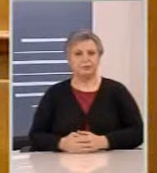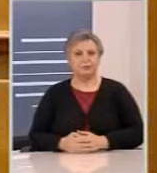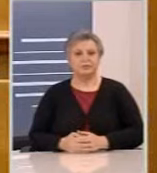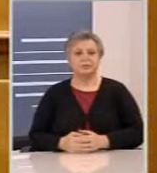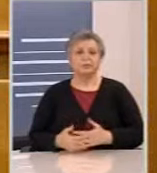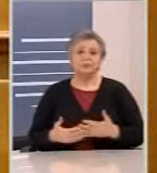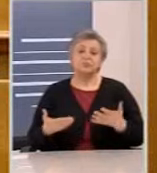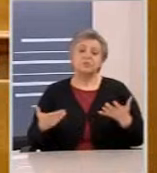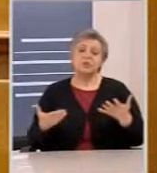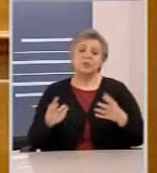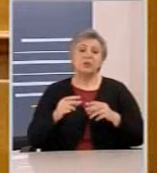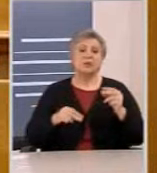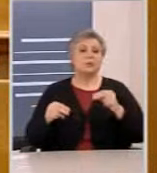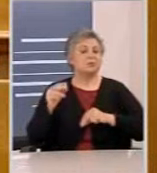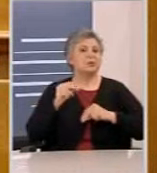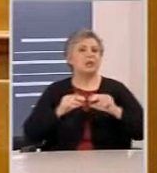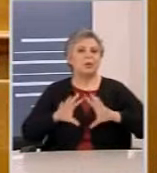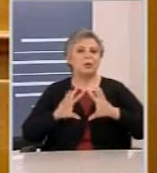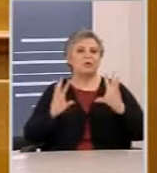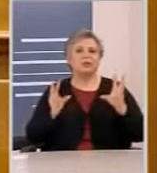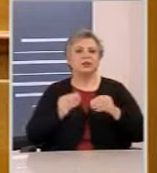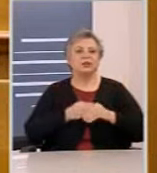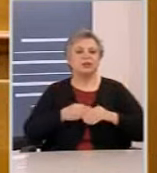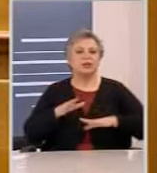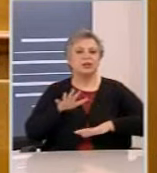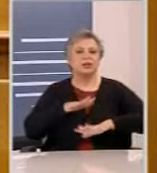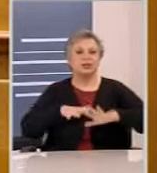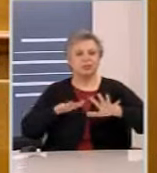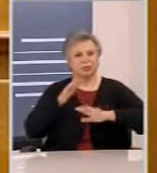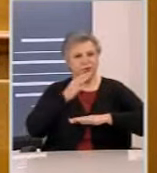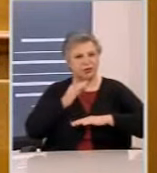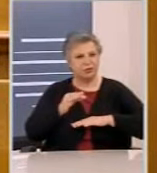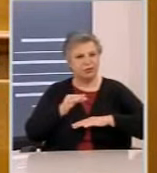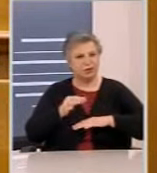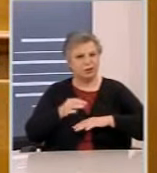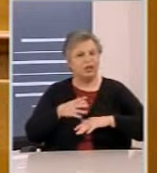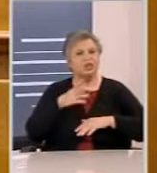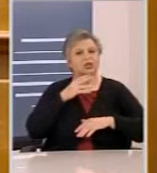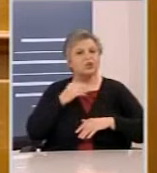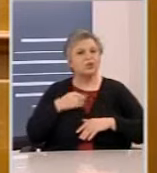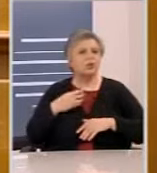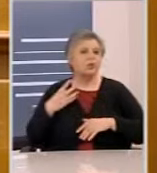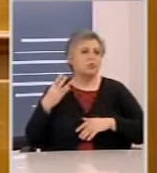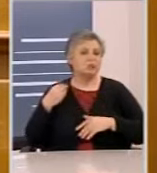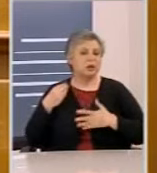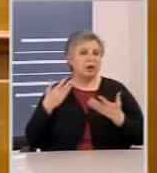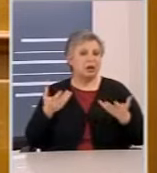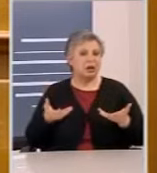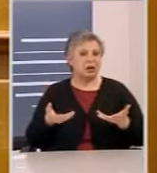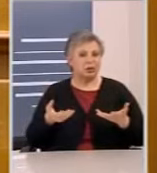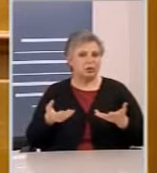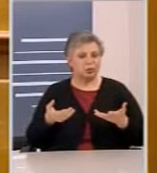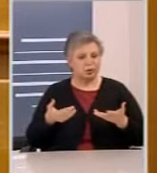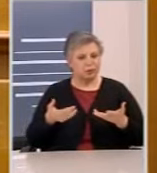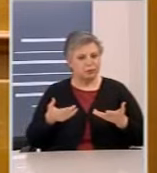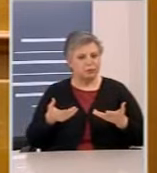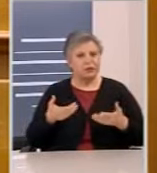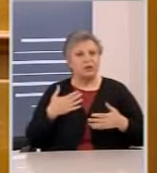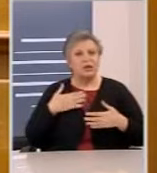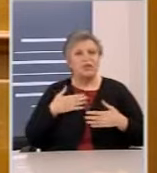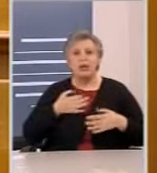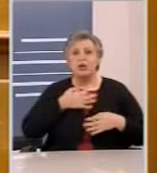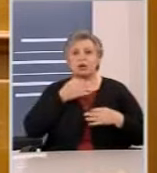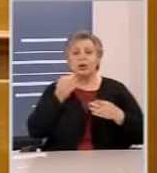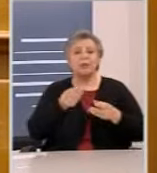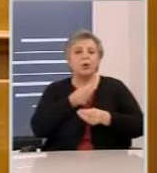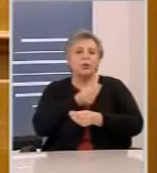Επειδή λοιπόν συζητάμε για σκάνδαλα και επειδή υπήρξε αναφορά, εγώ νομίζω ότι το μεγαλύτερο